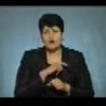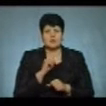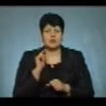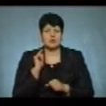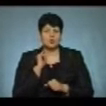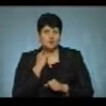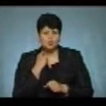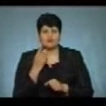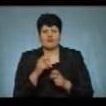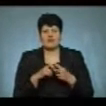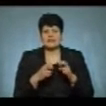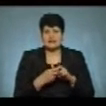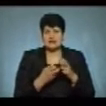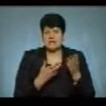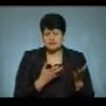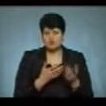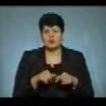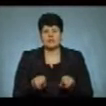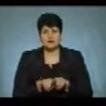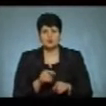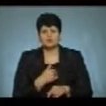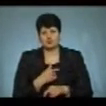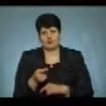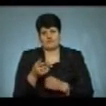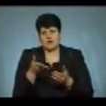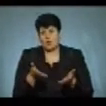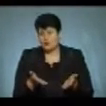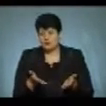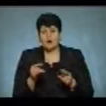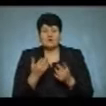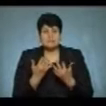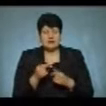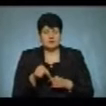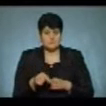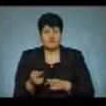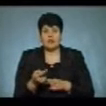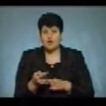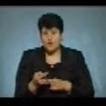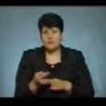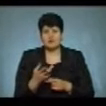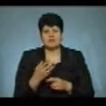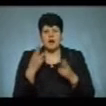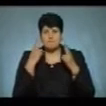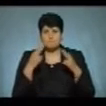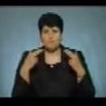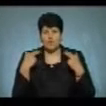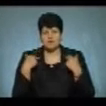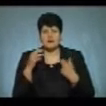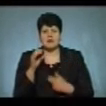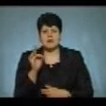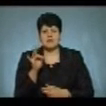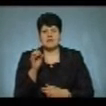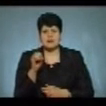Франківську. Ну і також хочемо зараз в Тернополі, оскільки в Тернополі він як монах-редемторист ще в